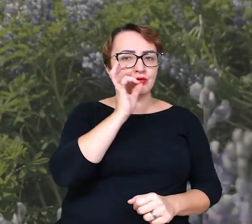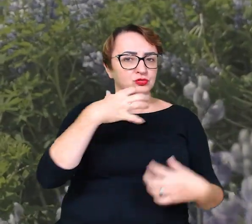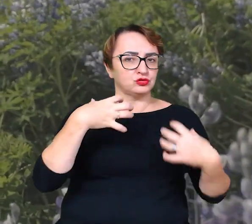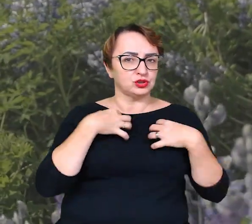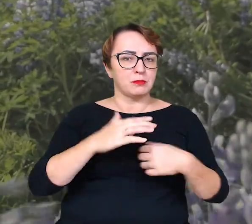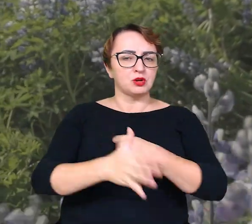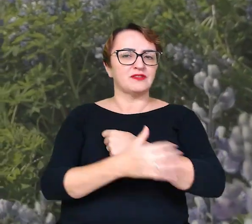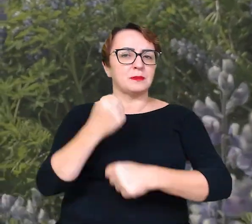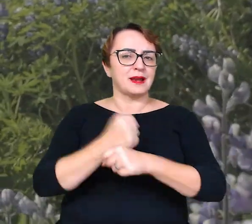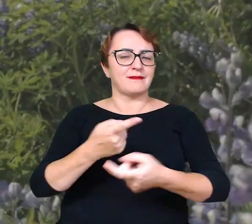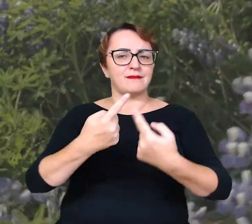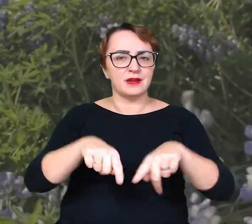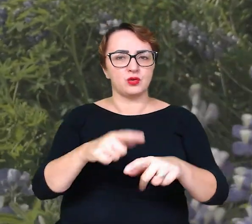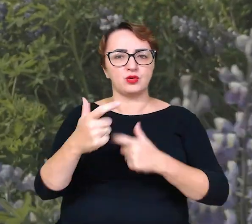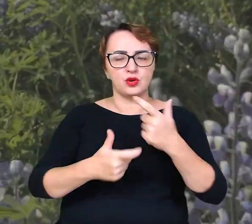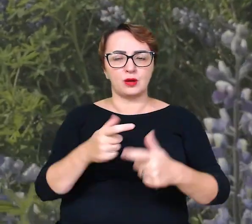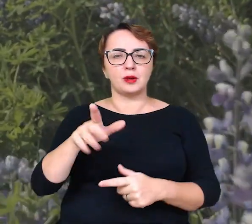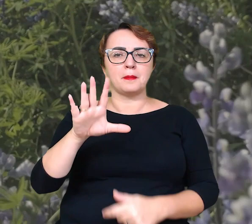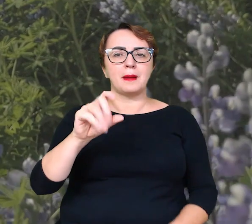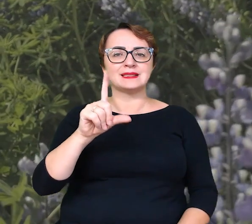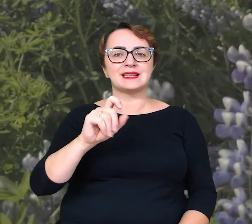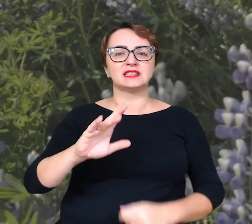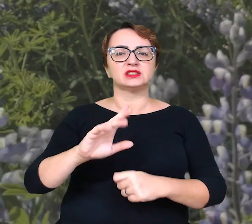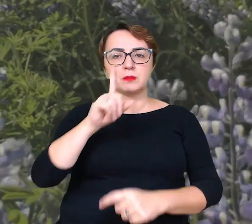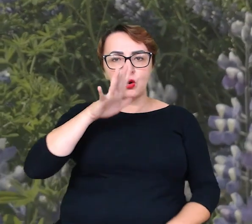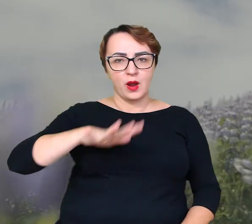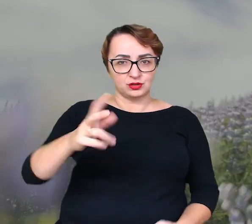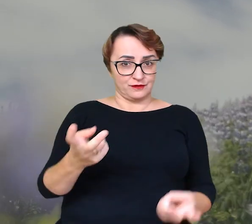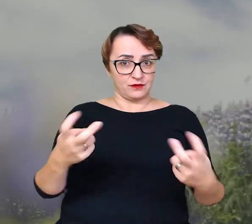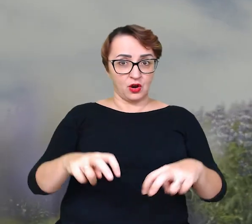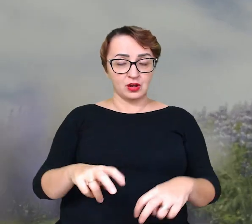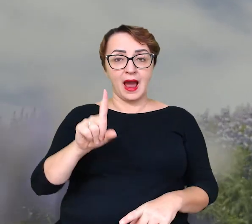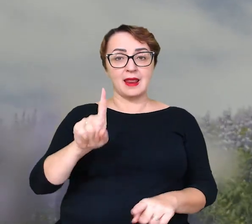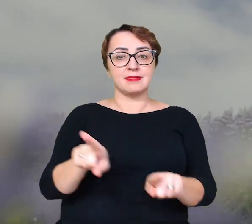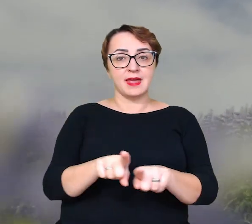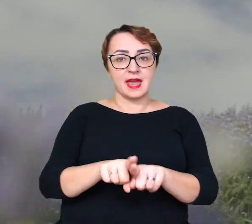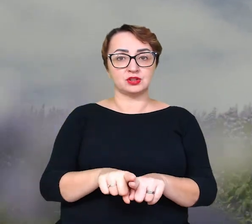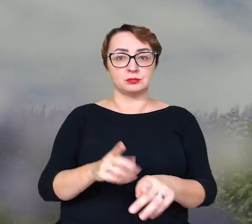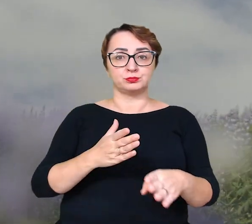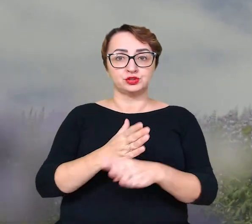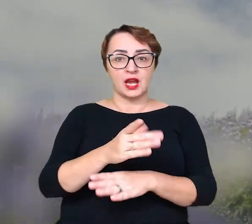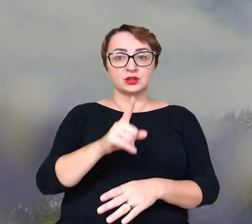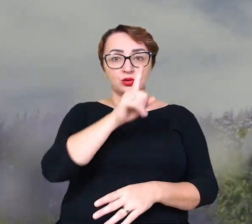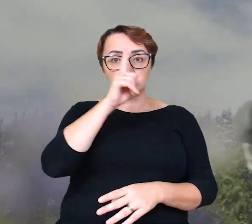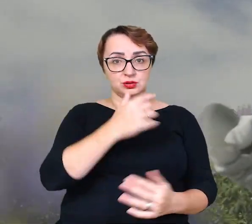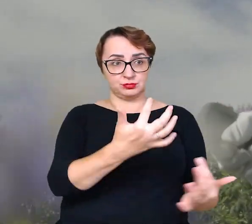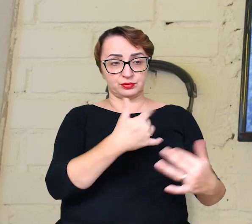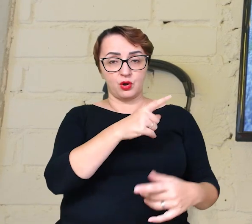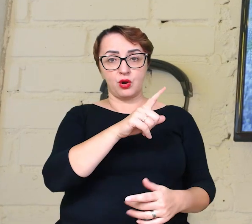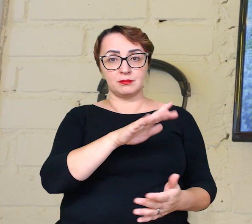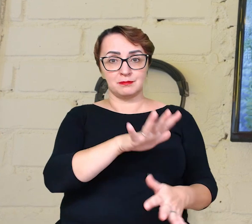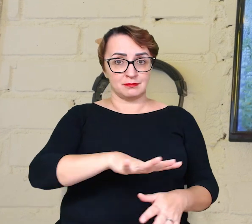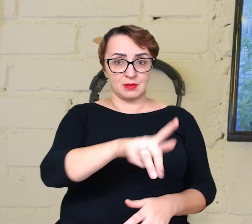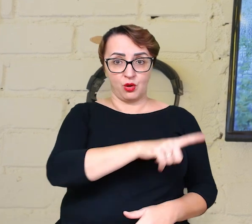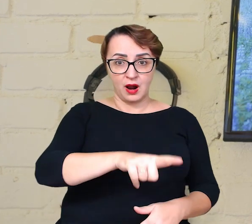prac, tworzą pewnego rodzaju taką bazę społeczną, a z drugiej strony przez tą ludność lokalną mogą być uznani